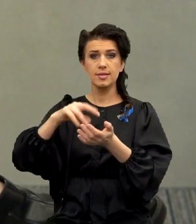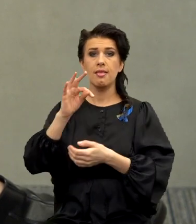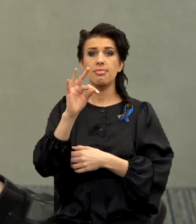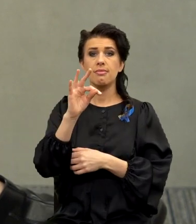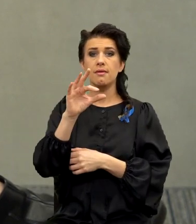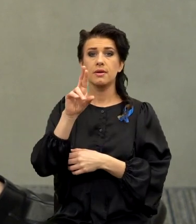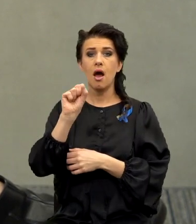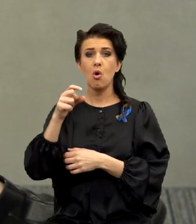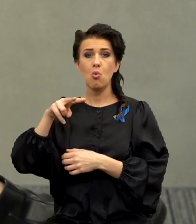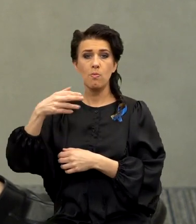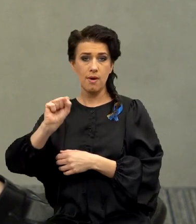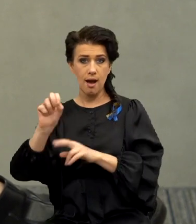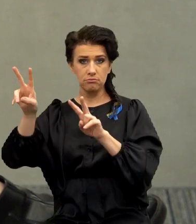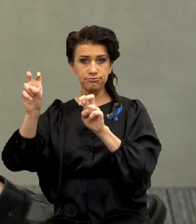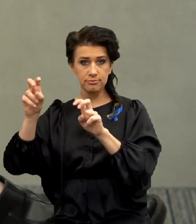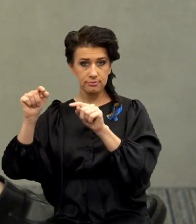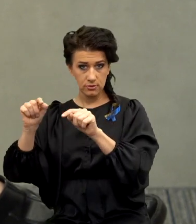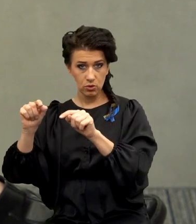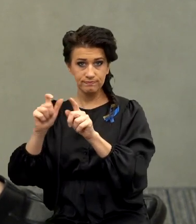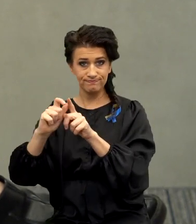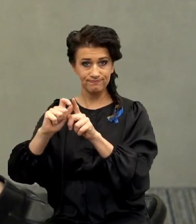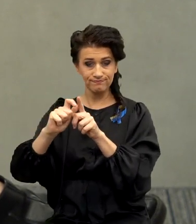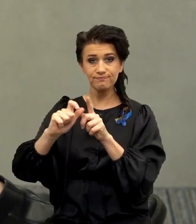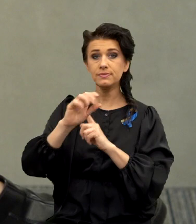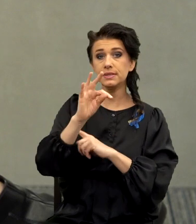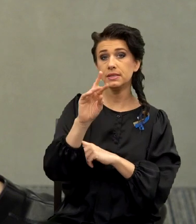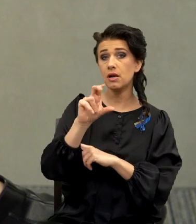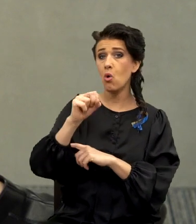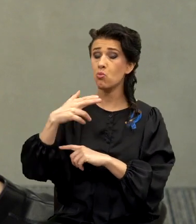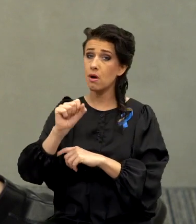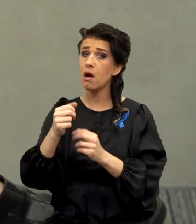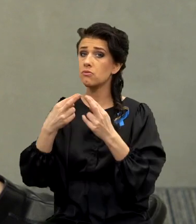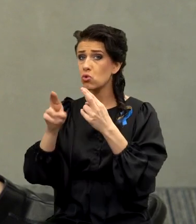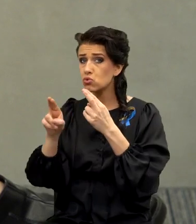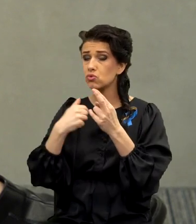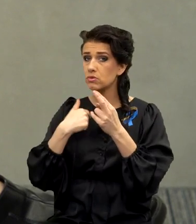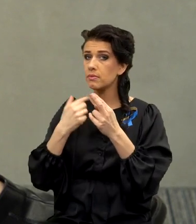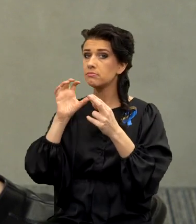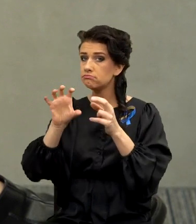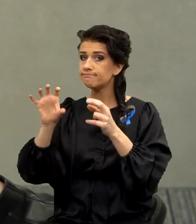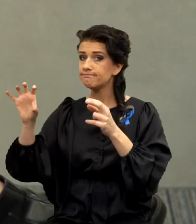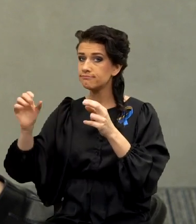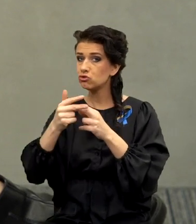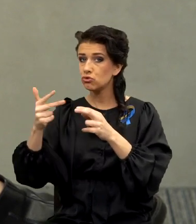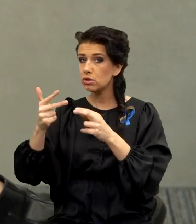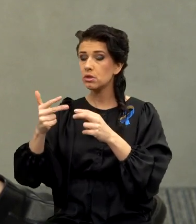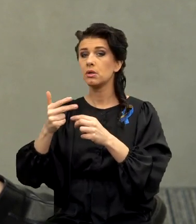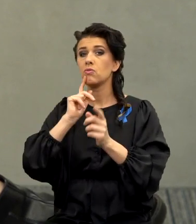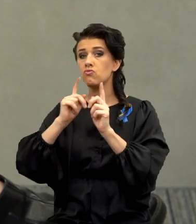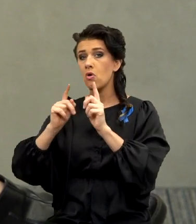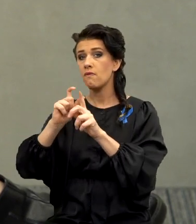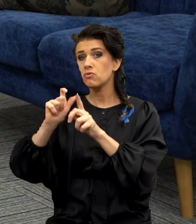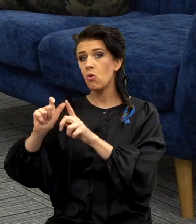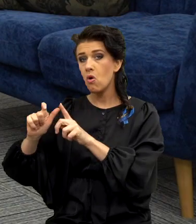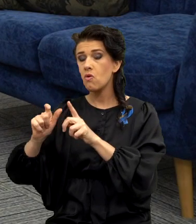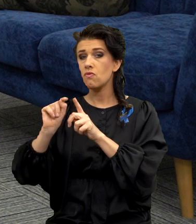też to trochę rozróżnić i też, żebyśmy porozmawiały o tym właśnie, jak tak